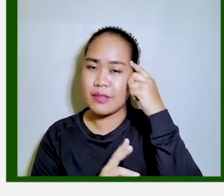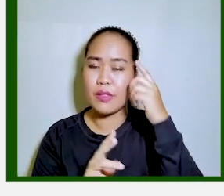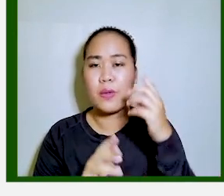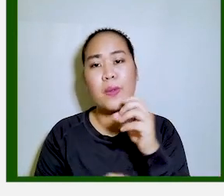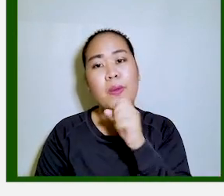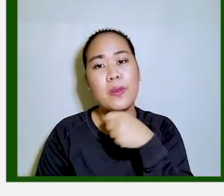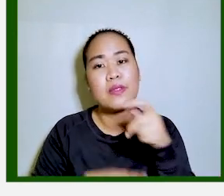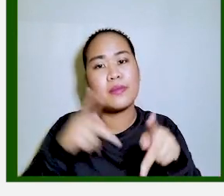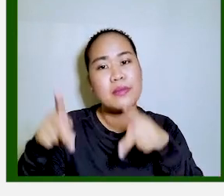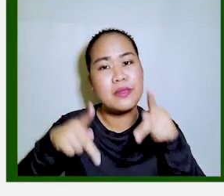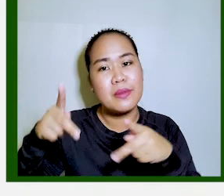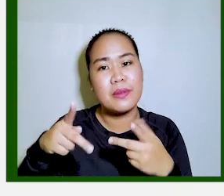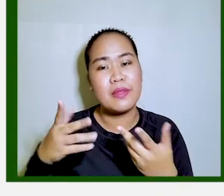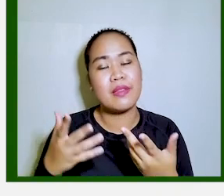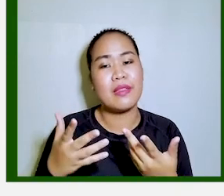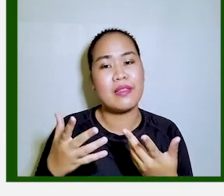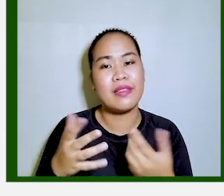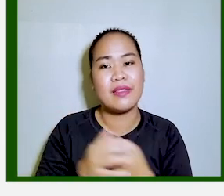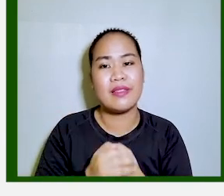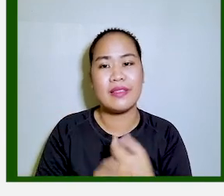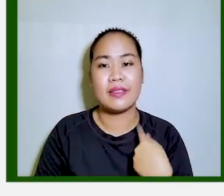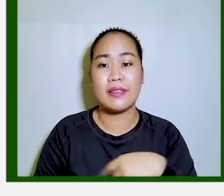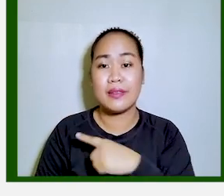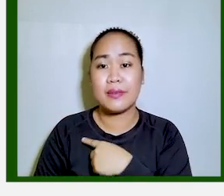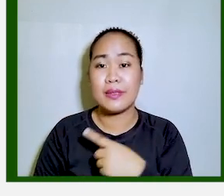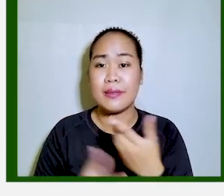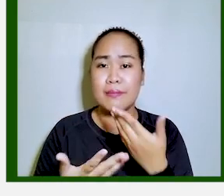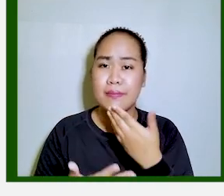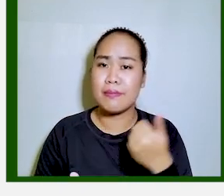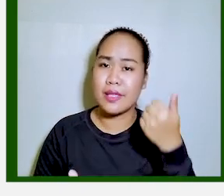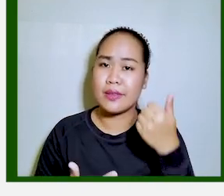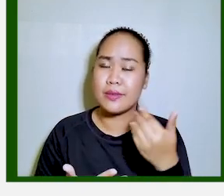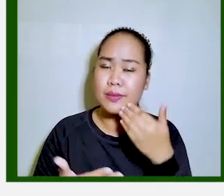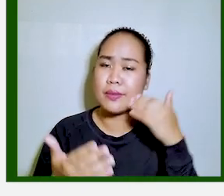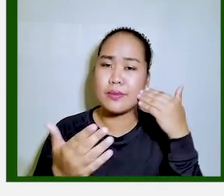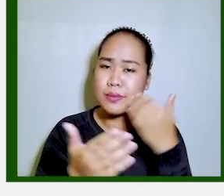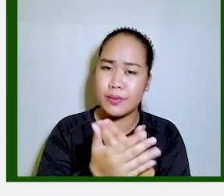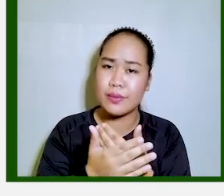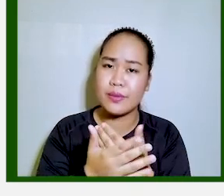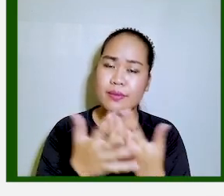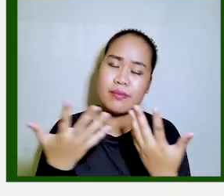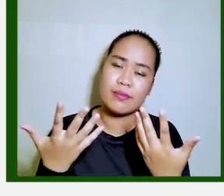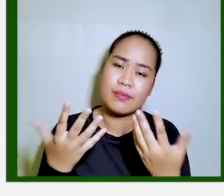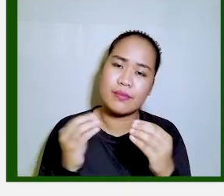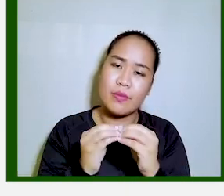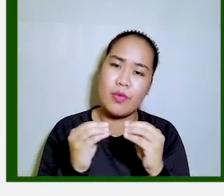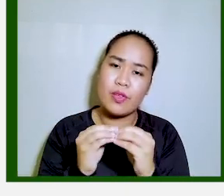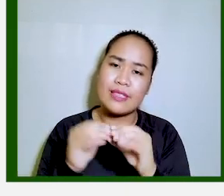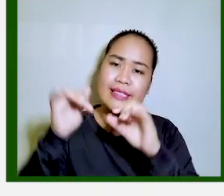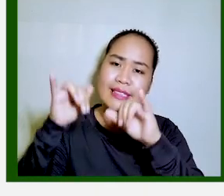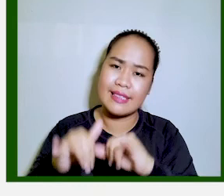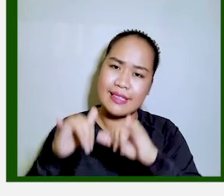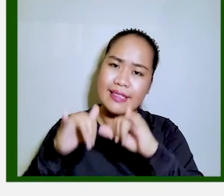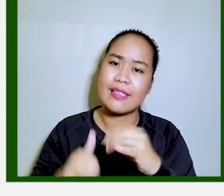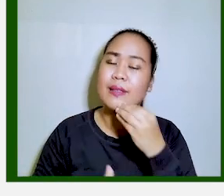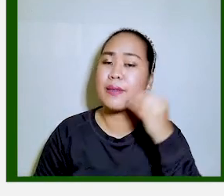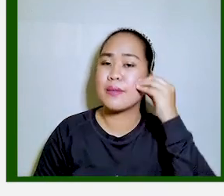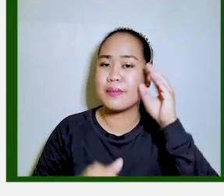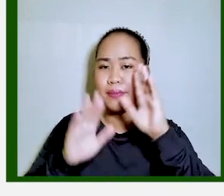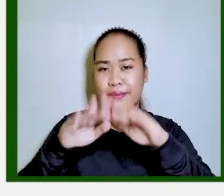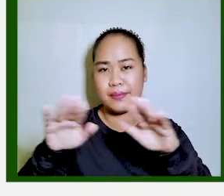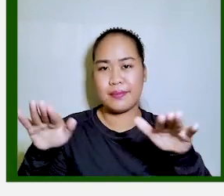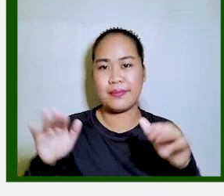mga adults. So, sa amin po, no, mas mainam naman po na sa bahay na lang po ang mga